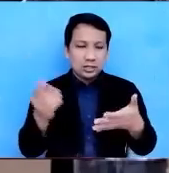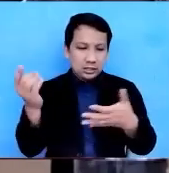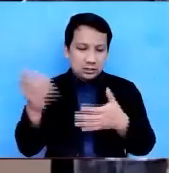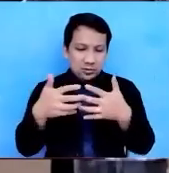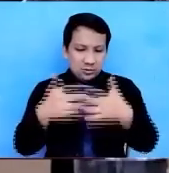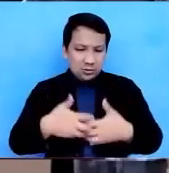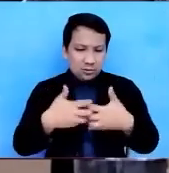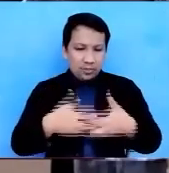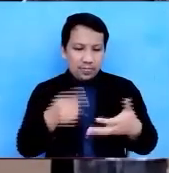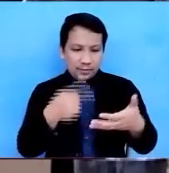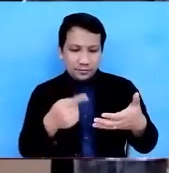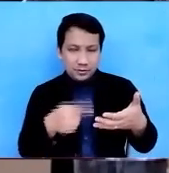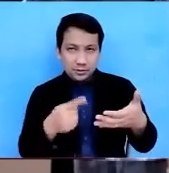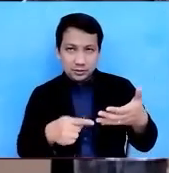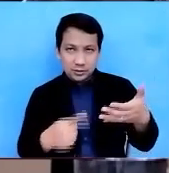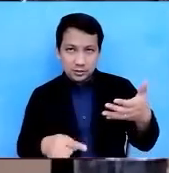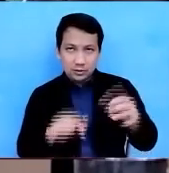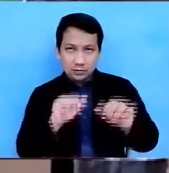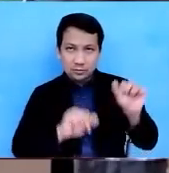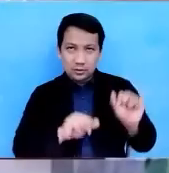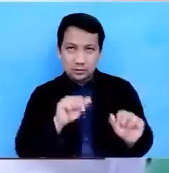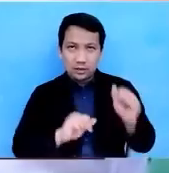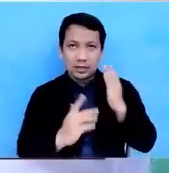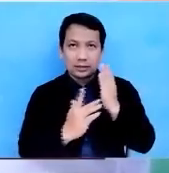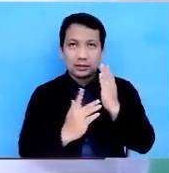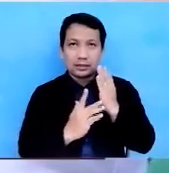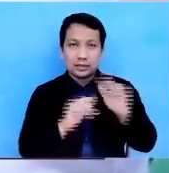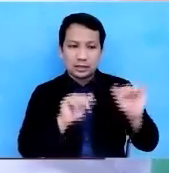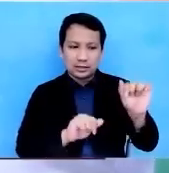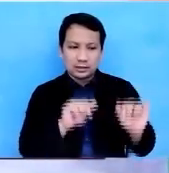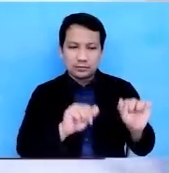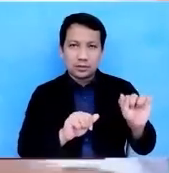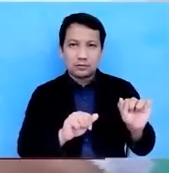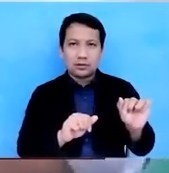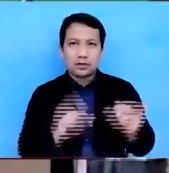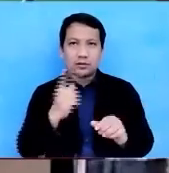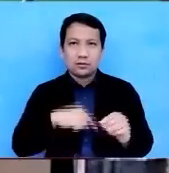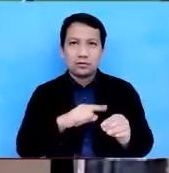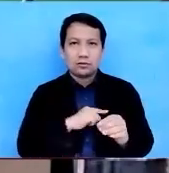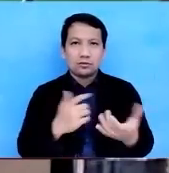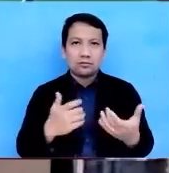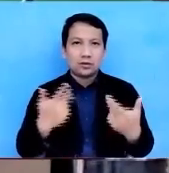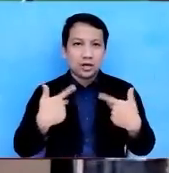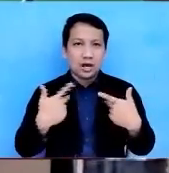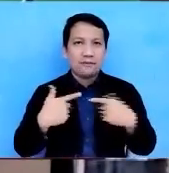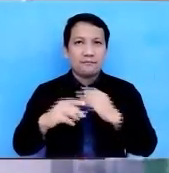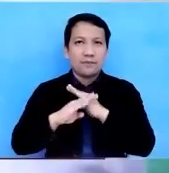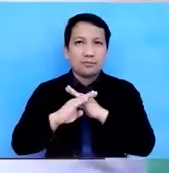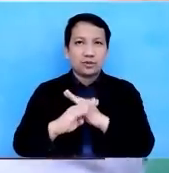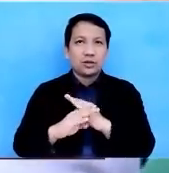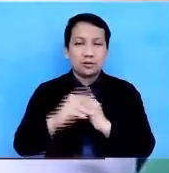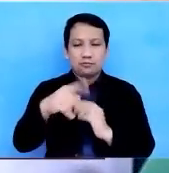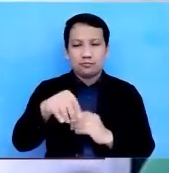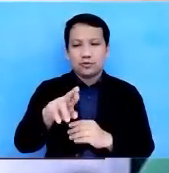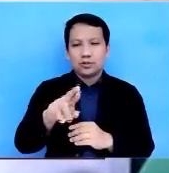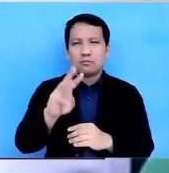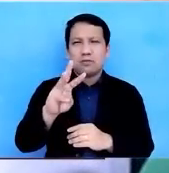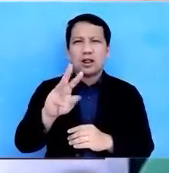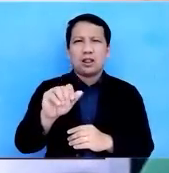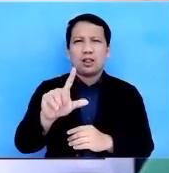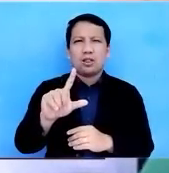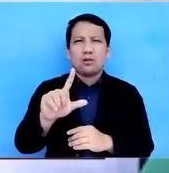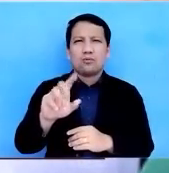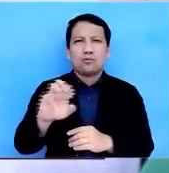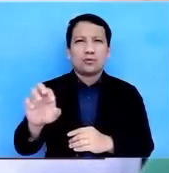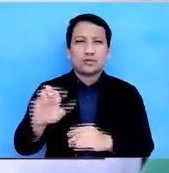dapat dinadaan natin yan sa assessment, technical assessment, Mr. Chair. Kahit pa na ang gamit natin ay merong malware, which is very possible po, Mr. Chair, na pagdating ng equipment dito